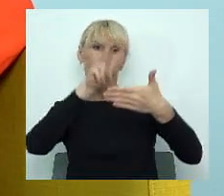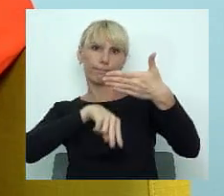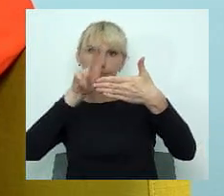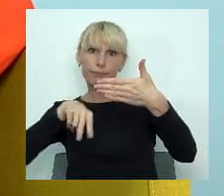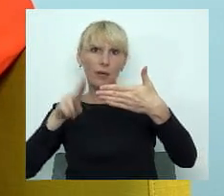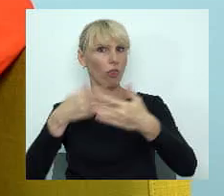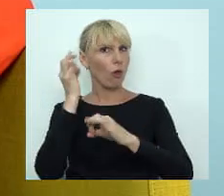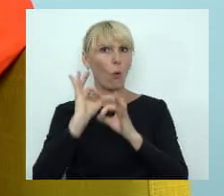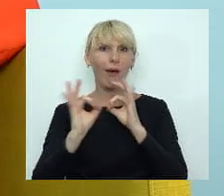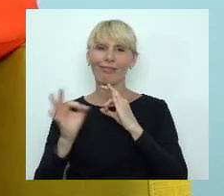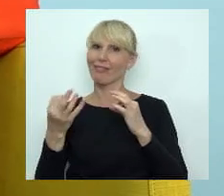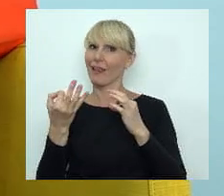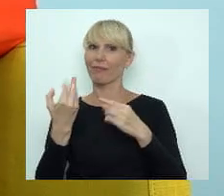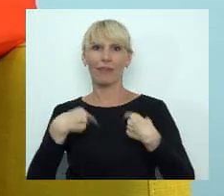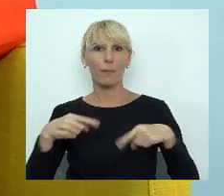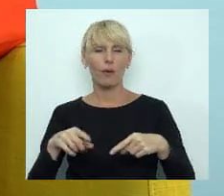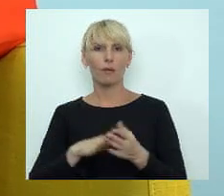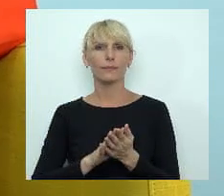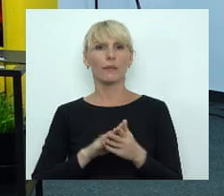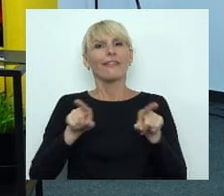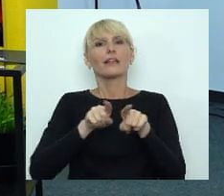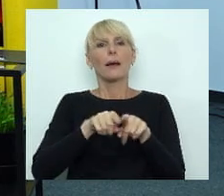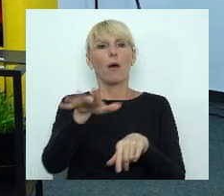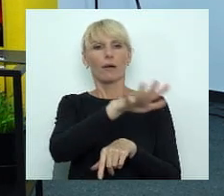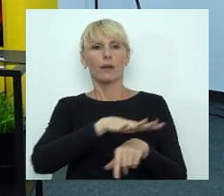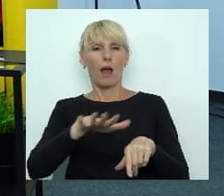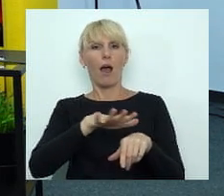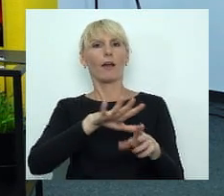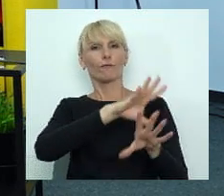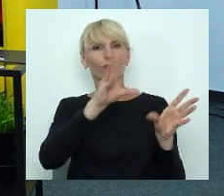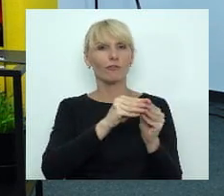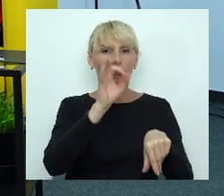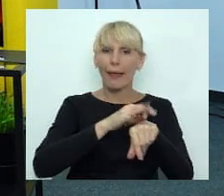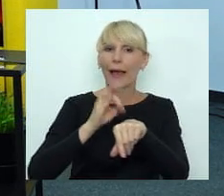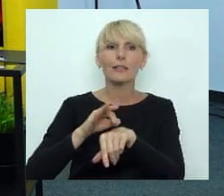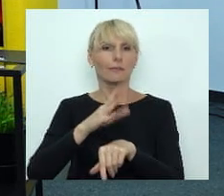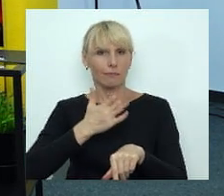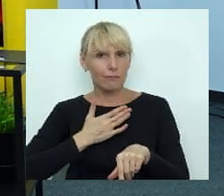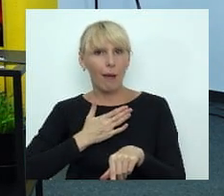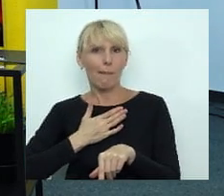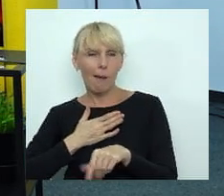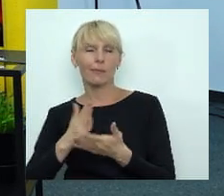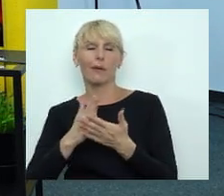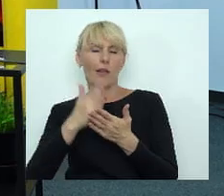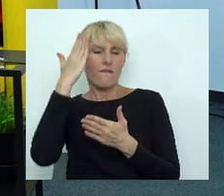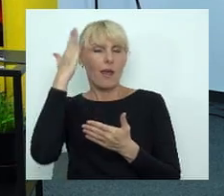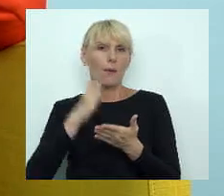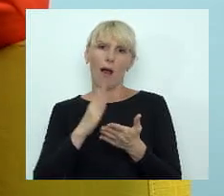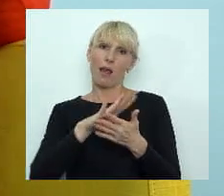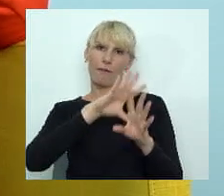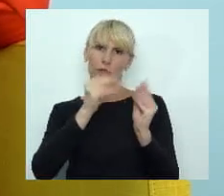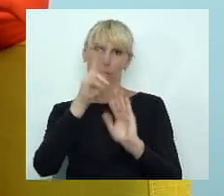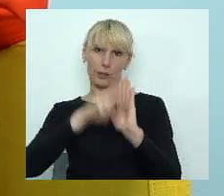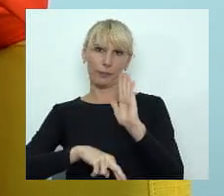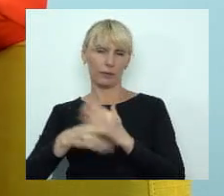przepisów. To mniej więcej tak jak wszyscy jesteśmy lekarzami, tylko że nie bardzo znamy się na medycynie. Zacznijmy od przeczytania tych przepisów. Proszę